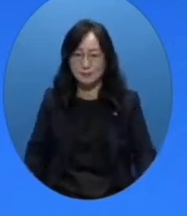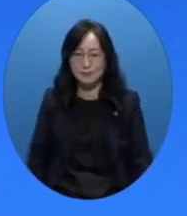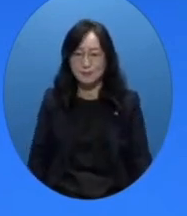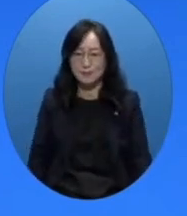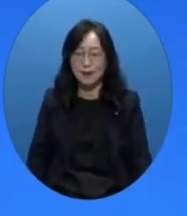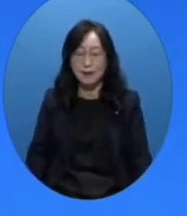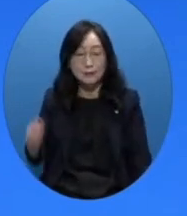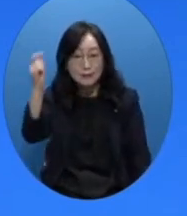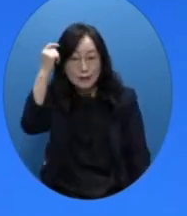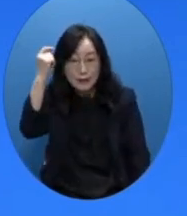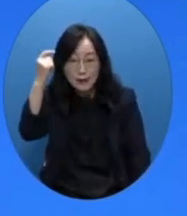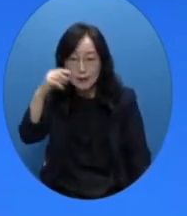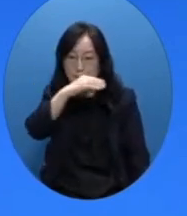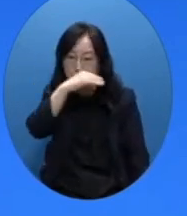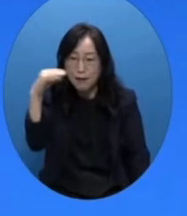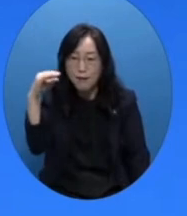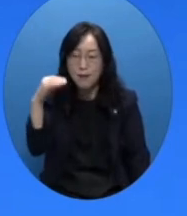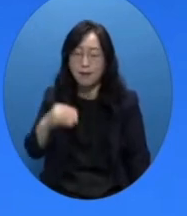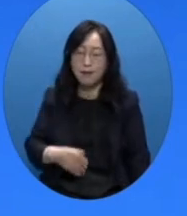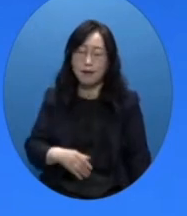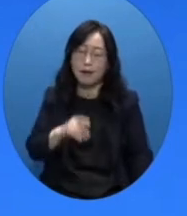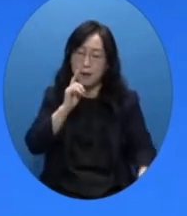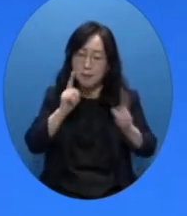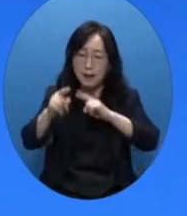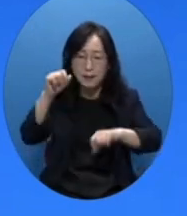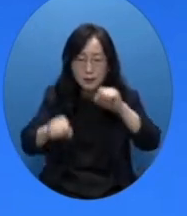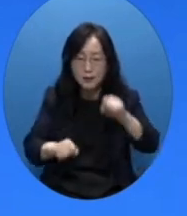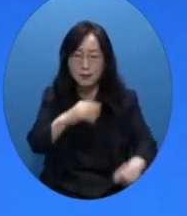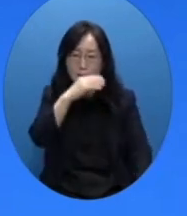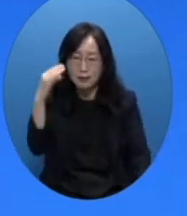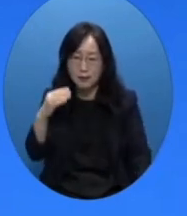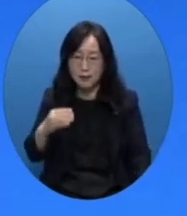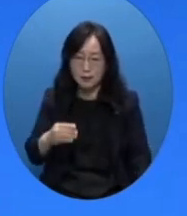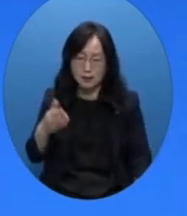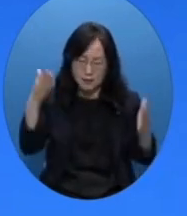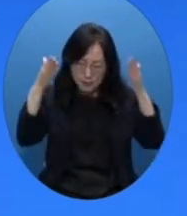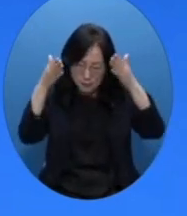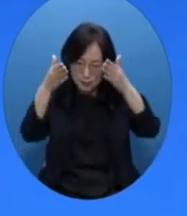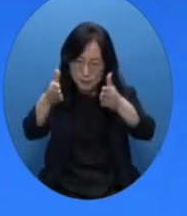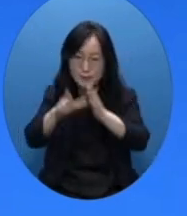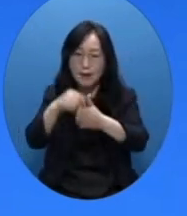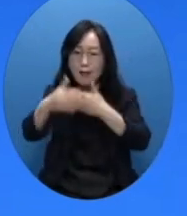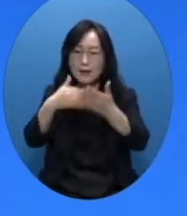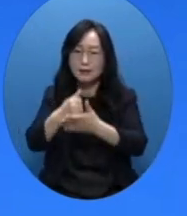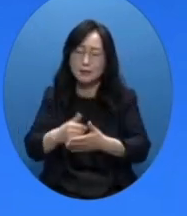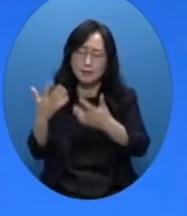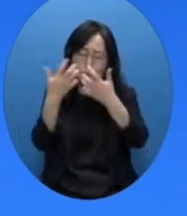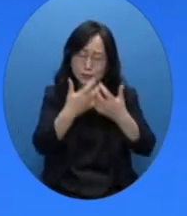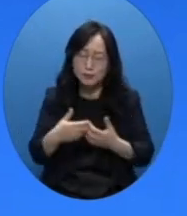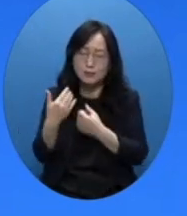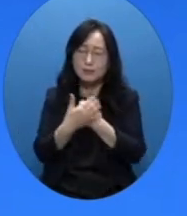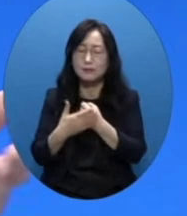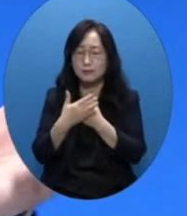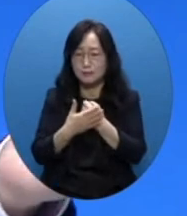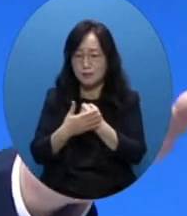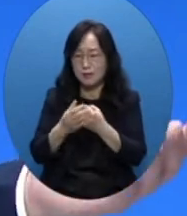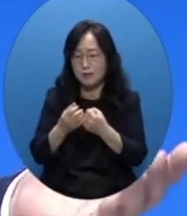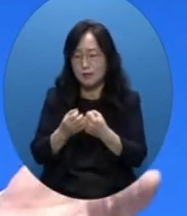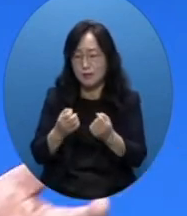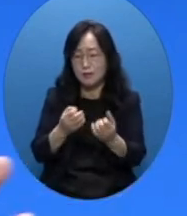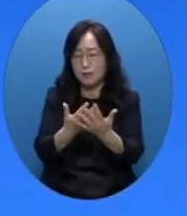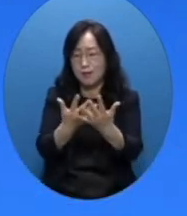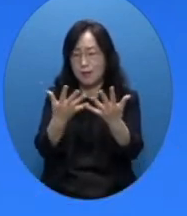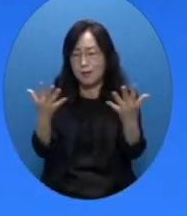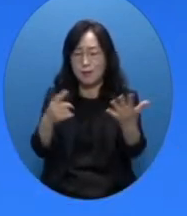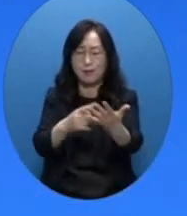우리 생각이 바르게 되고 우리 말과 행동이 바르게 되고 우리가 가는 길이 바르게 될 때 하나님의 풍성한 은혜가 우리 앞에 펼쳐지게 될